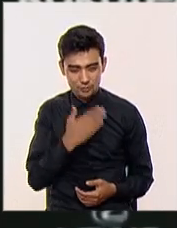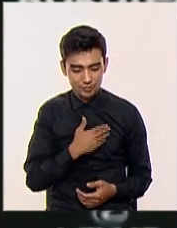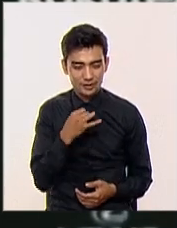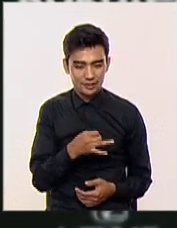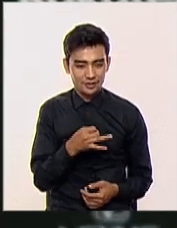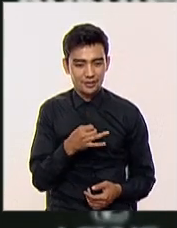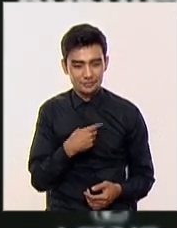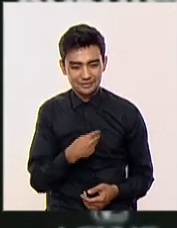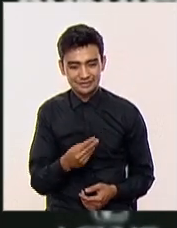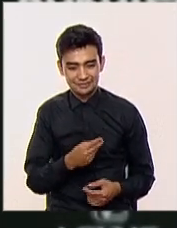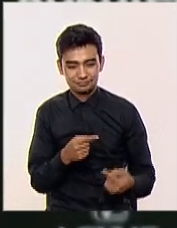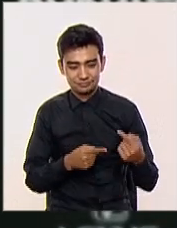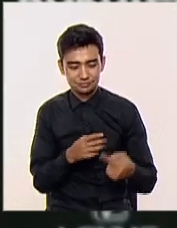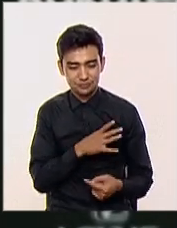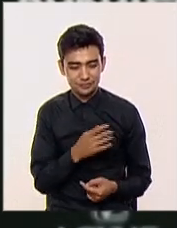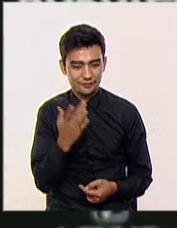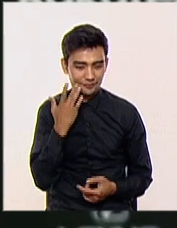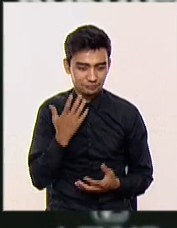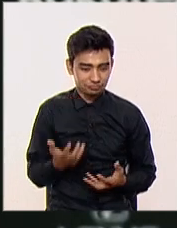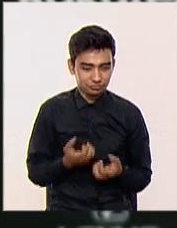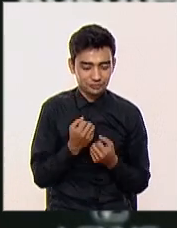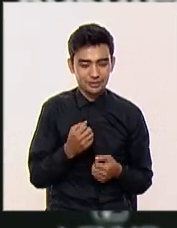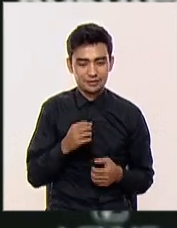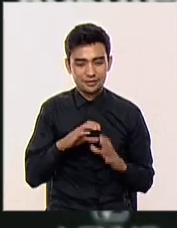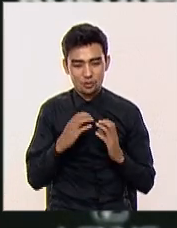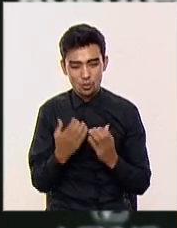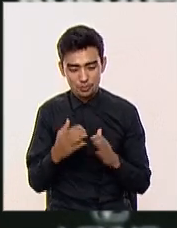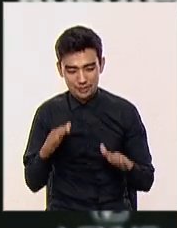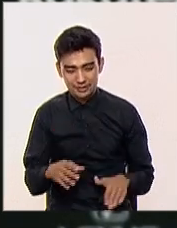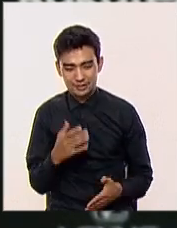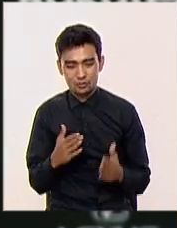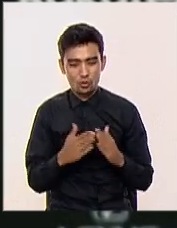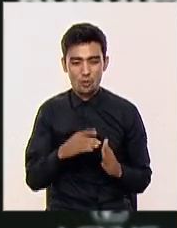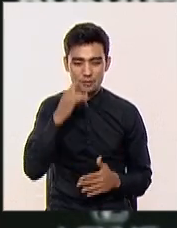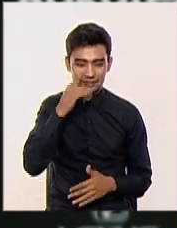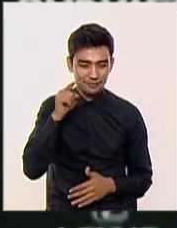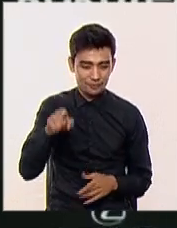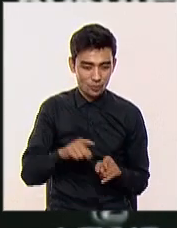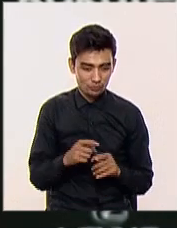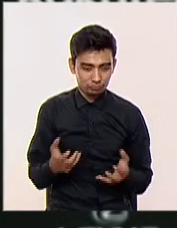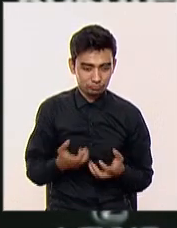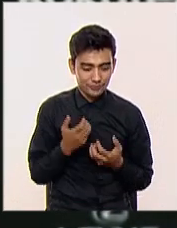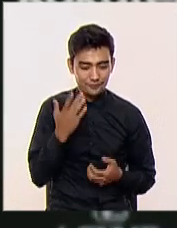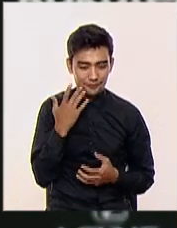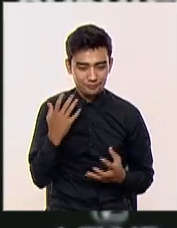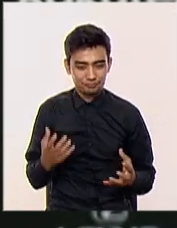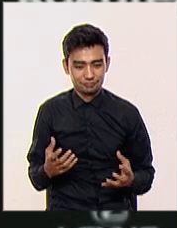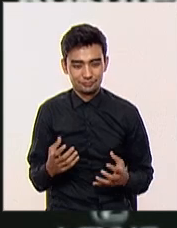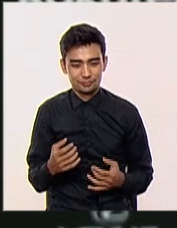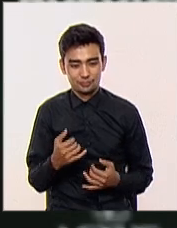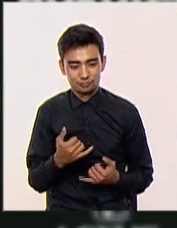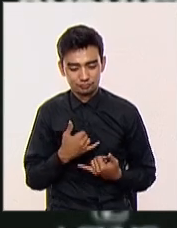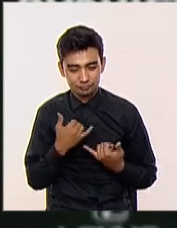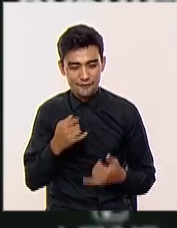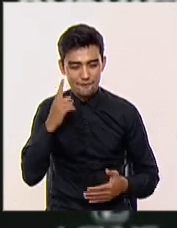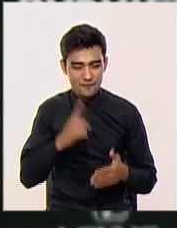соперники, болельщики поддерживают меня как и на стадионе здесь, так и дома в Казахстане. Только за счет вот этой любви,